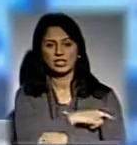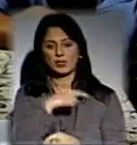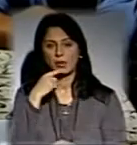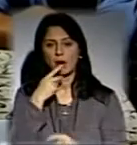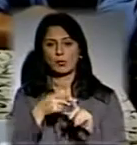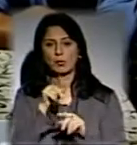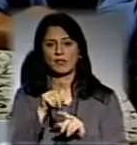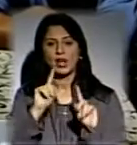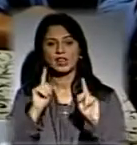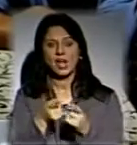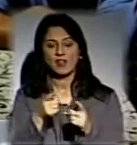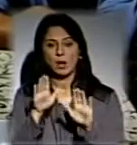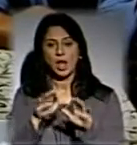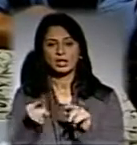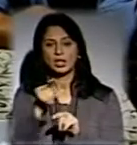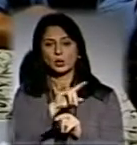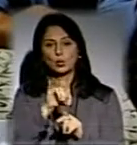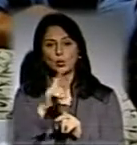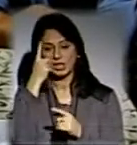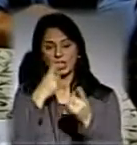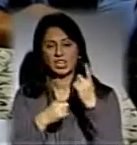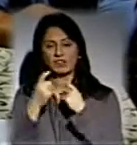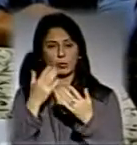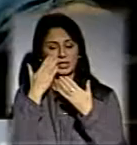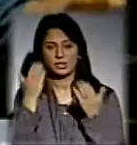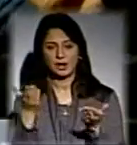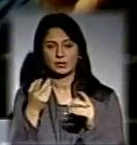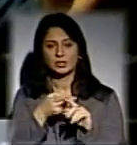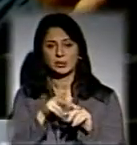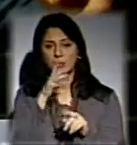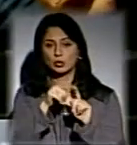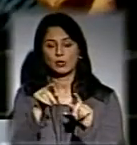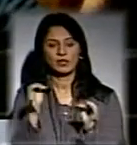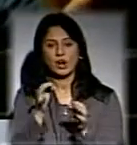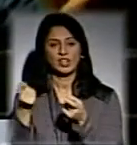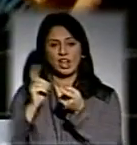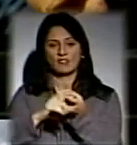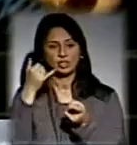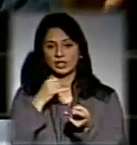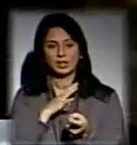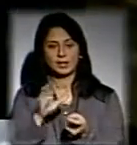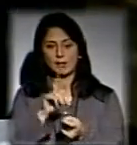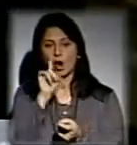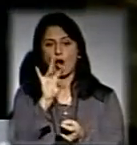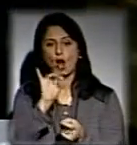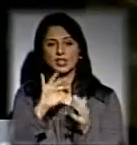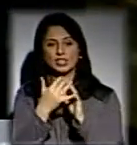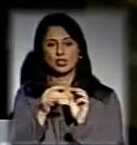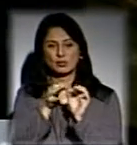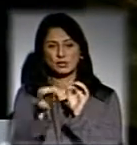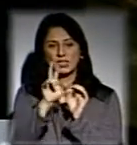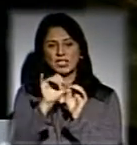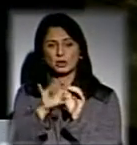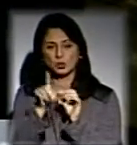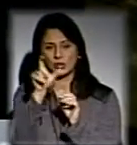განცხადებით ისინი დაკავებულების ადგილმდებარეობის შესახებ ინფორმაციას არ ფლობენ და მათ ამ დრომდე არავინ დაკავშირებია. ხონის რაიონის სოფელ